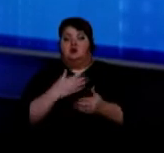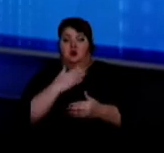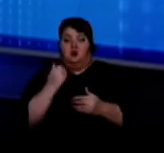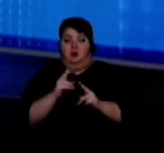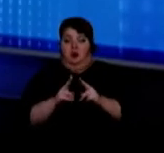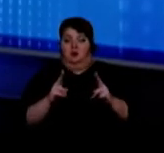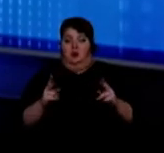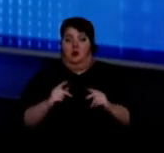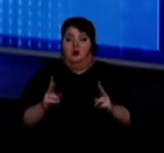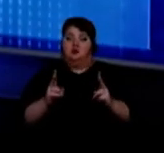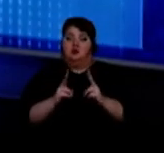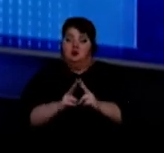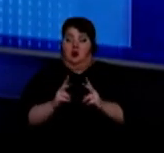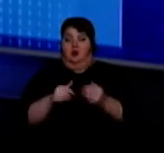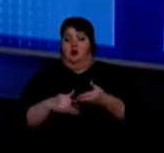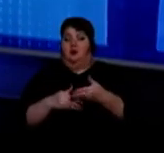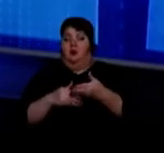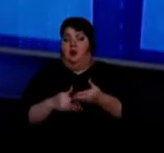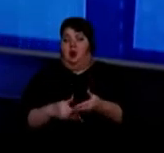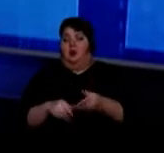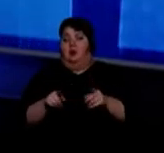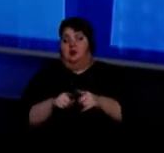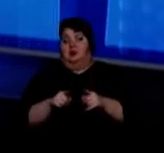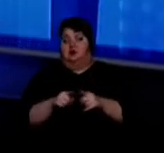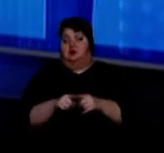нікого, ми її зустрічаємо і допомагаємо. Також